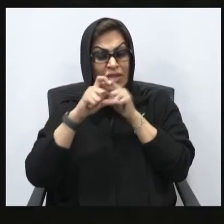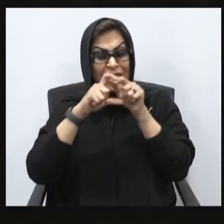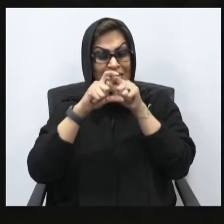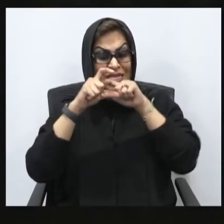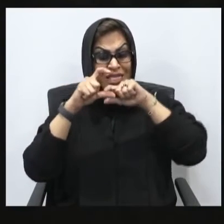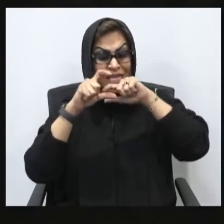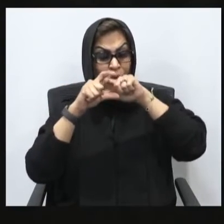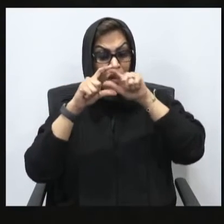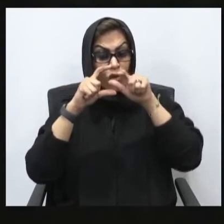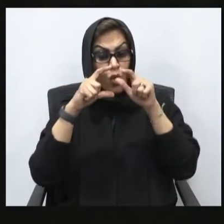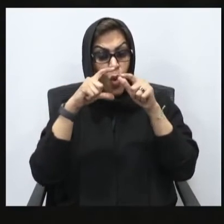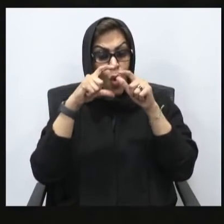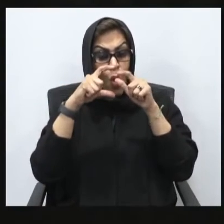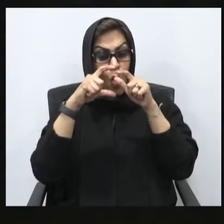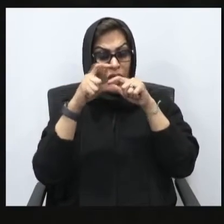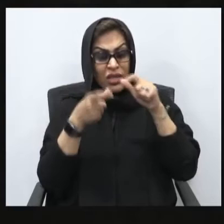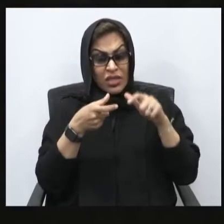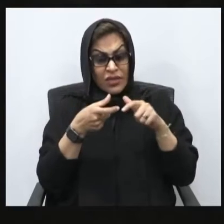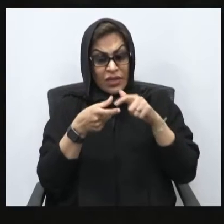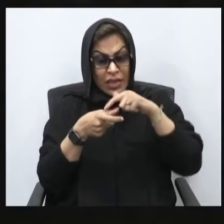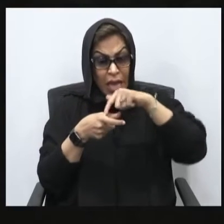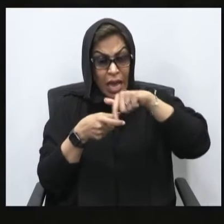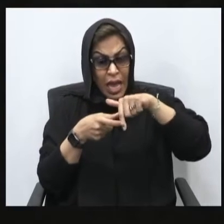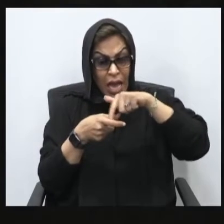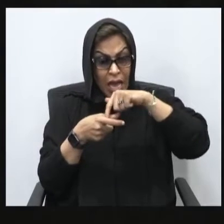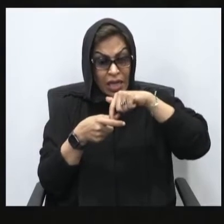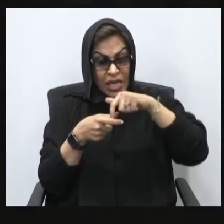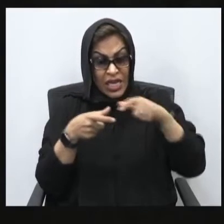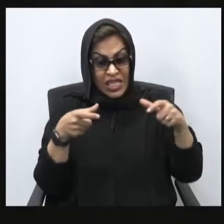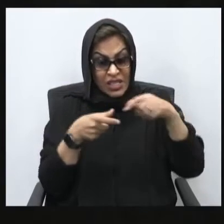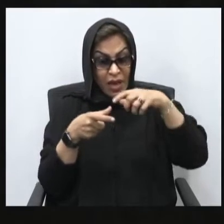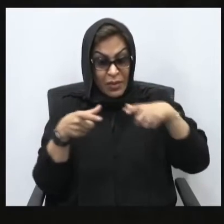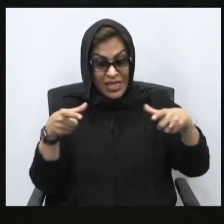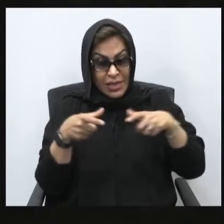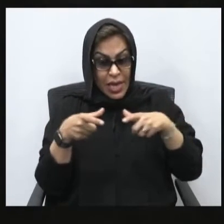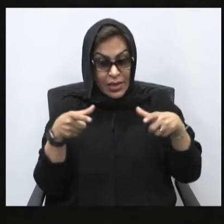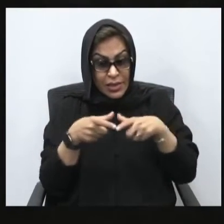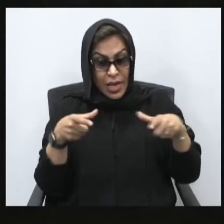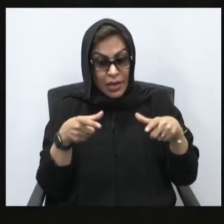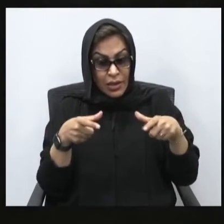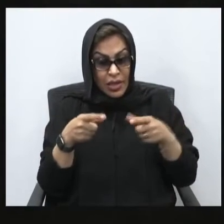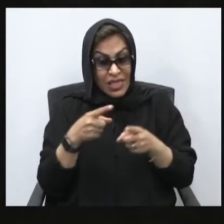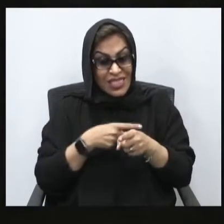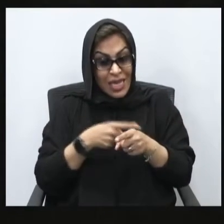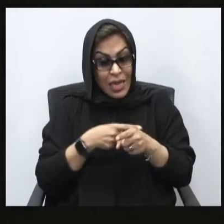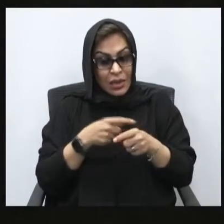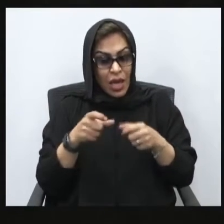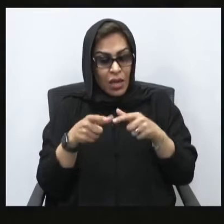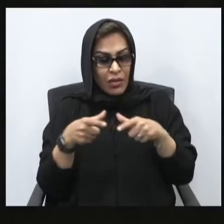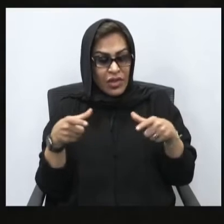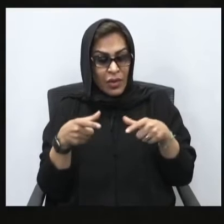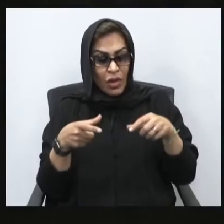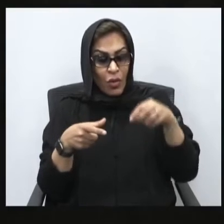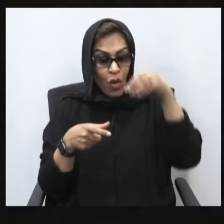انبوب القصبه نصف دائره بالتالي يسمح بزياده اثناء عمليه الشهيق انا ما ابغى